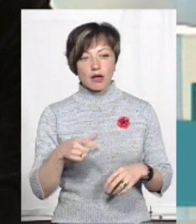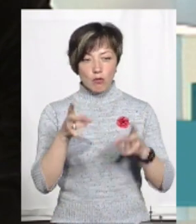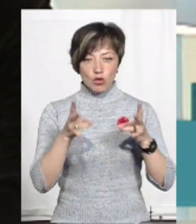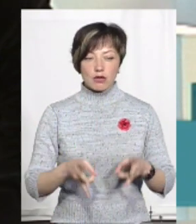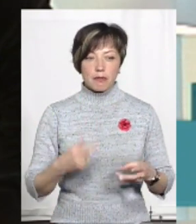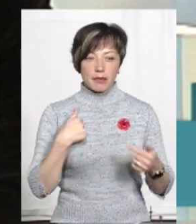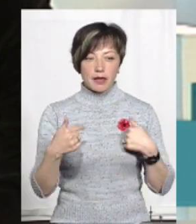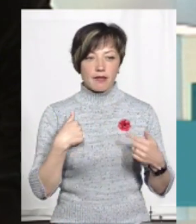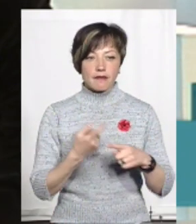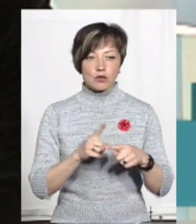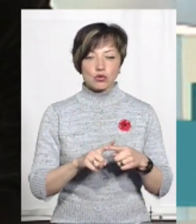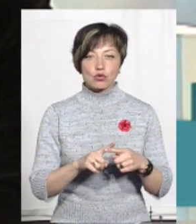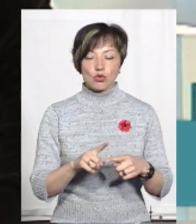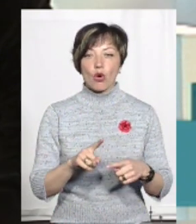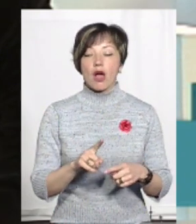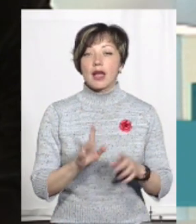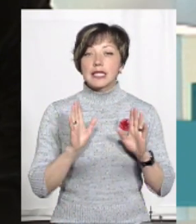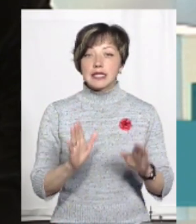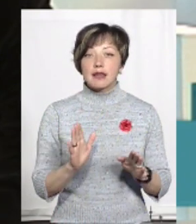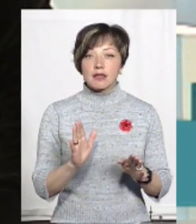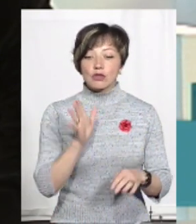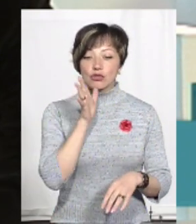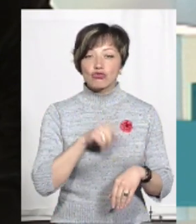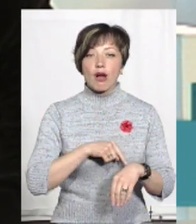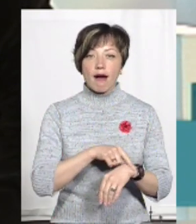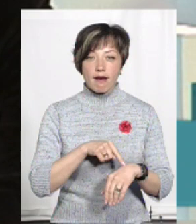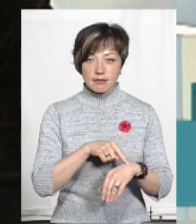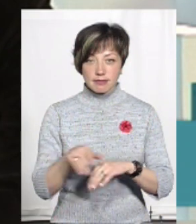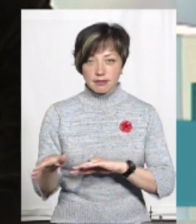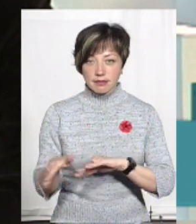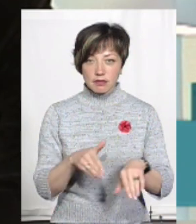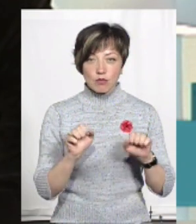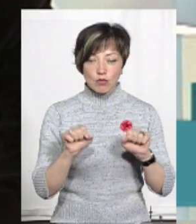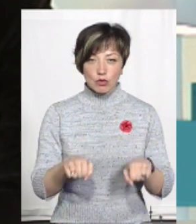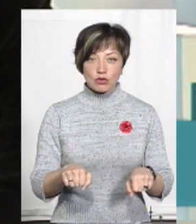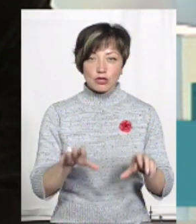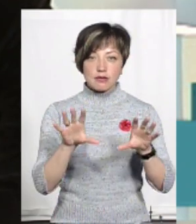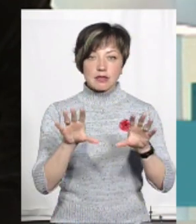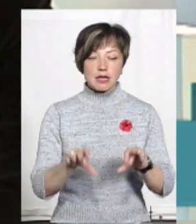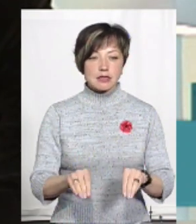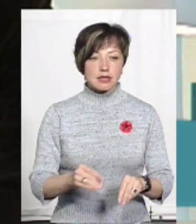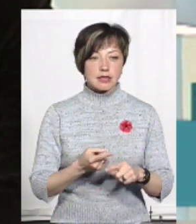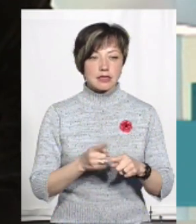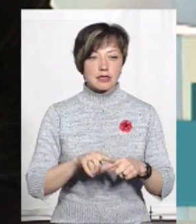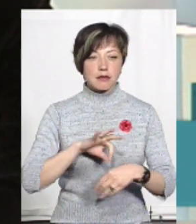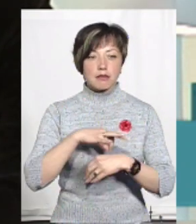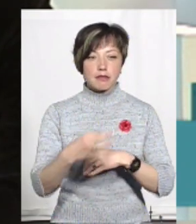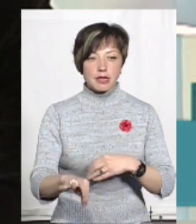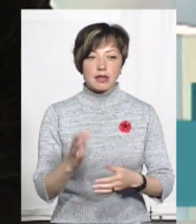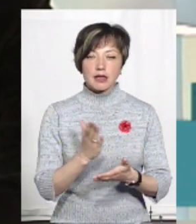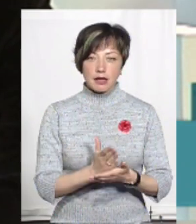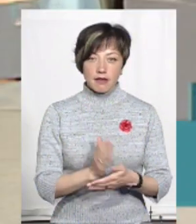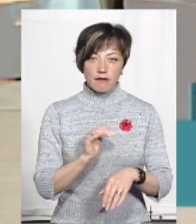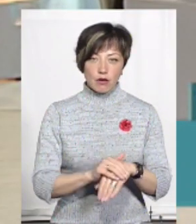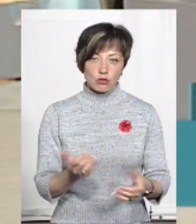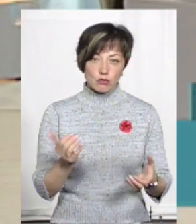цього. Тільки такий фактор, часовий фактор, також може згасити цей біль і є також